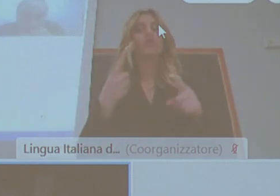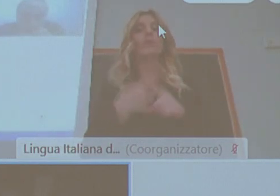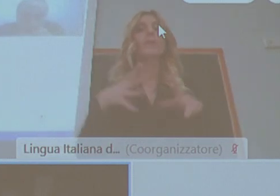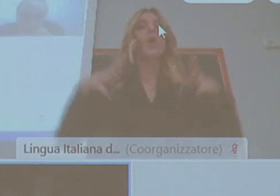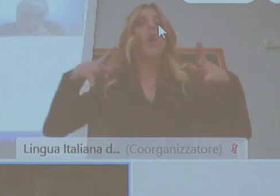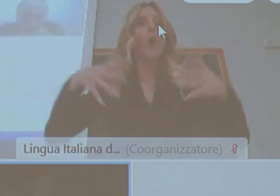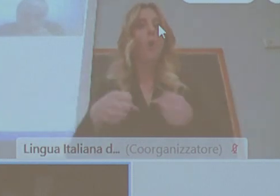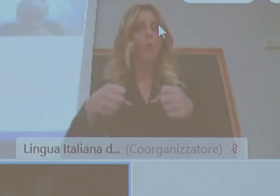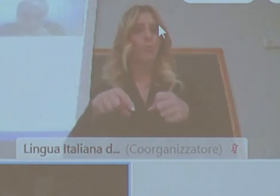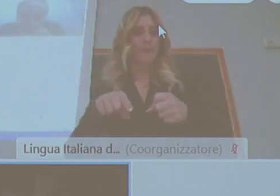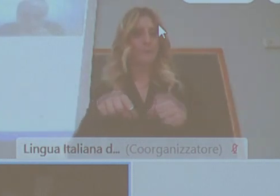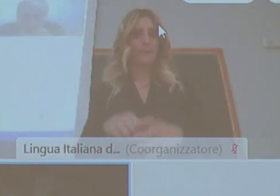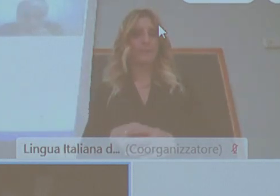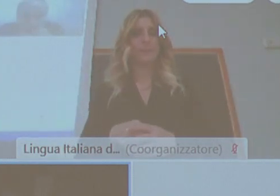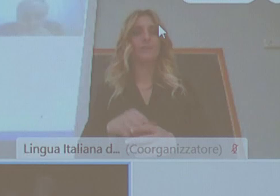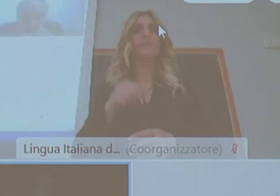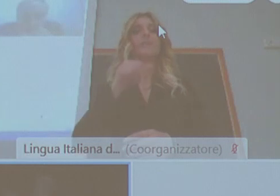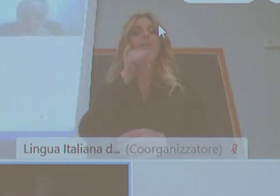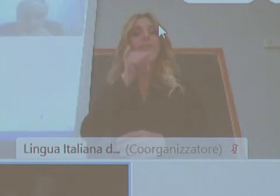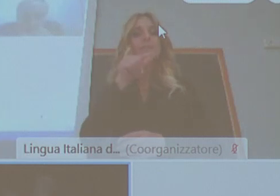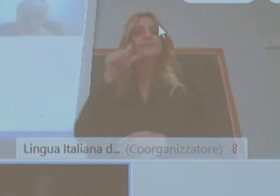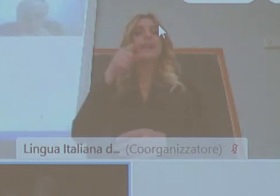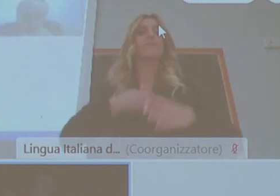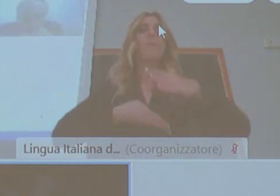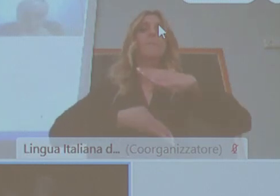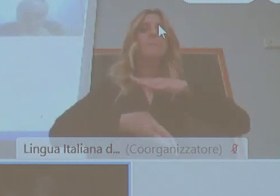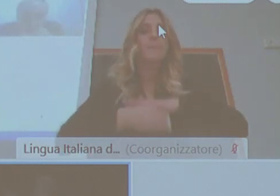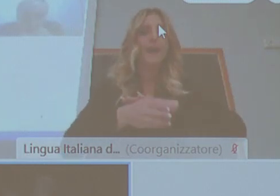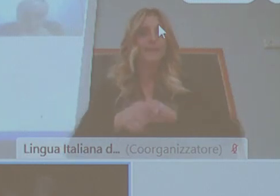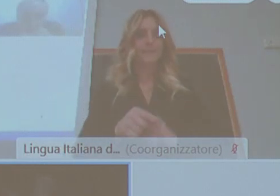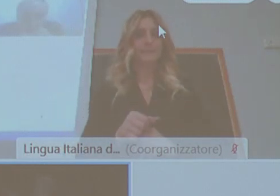e quindi con un focus particolare